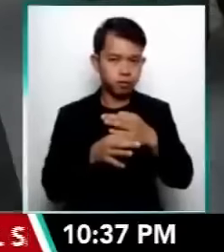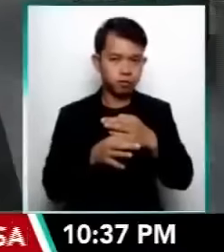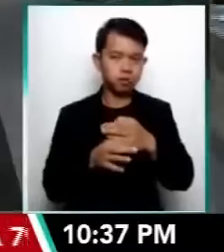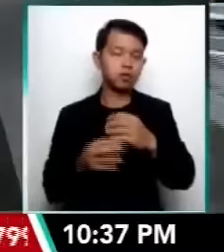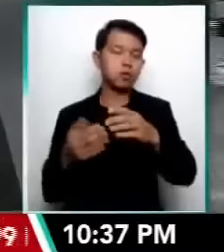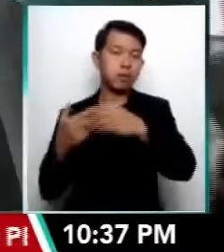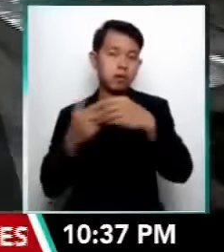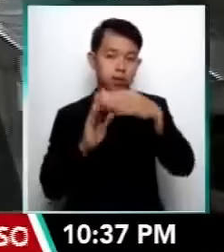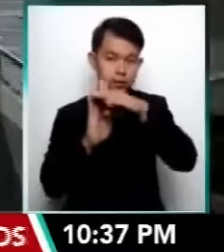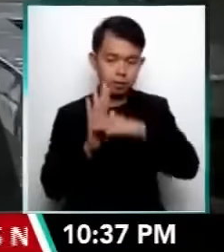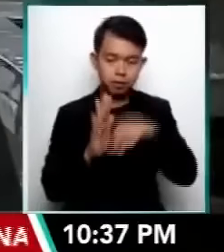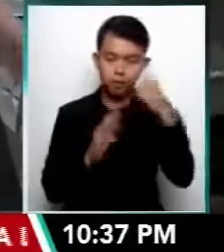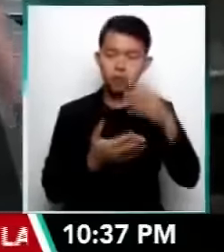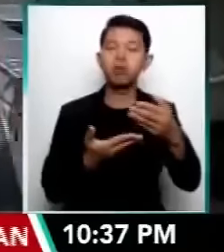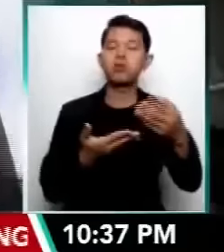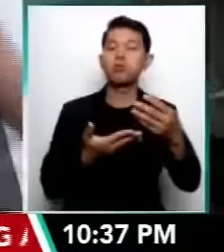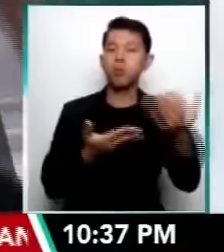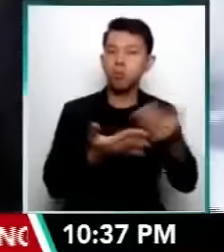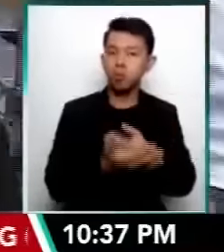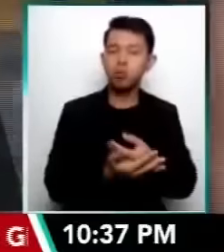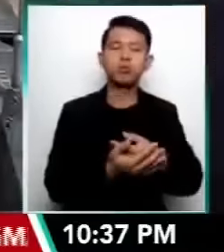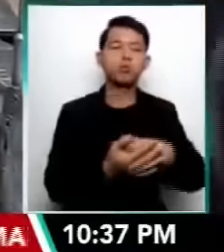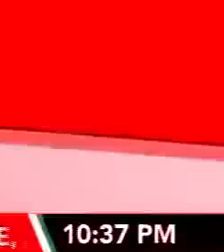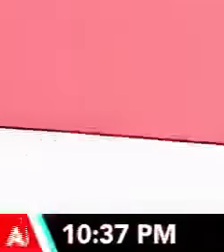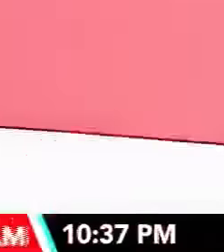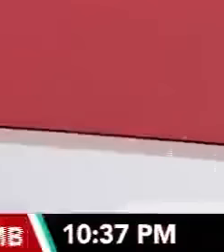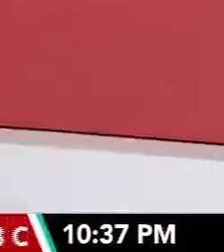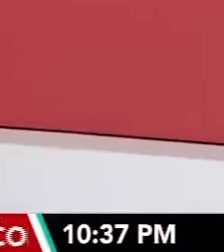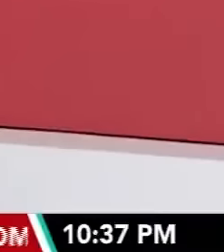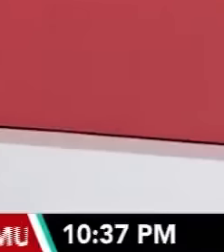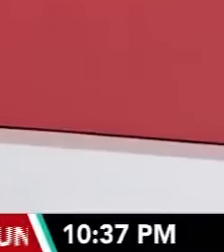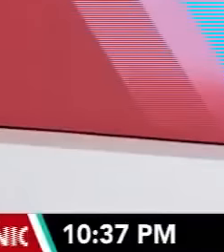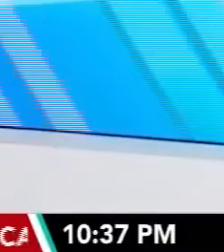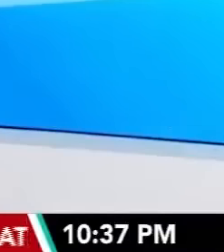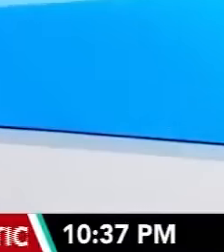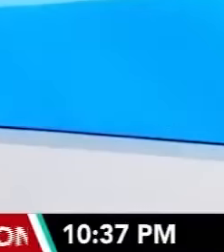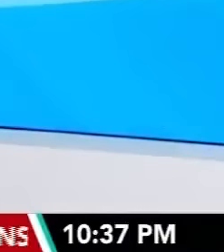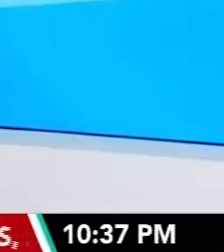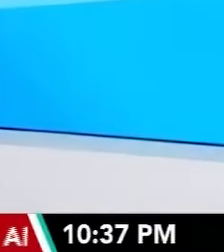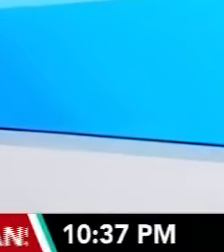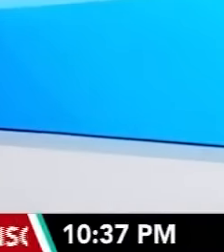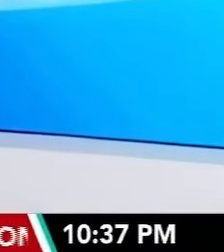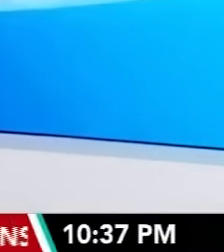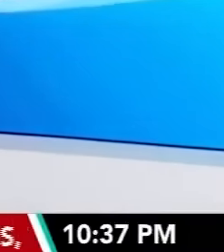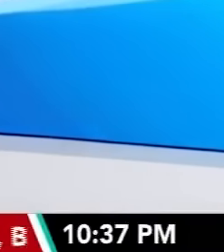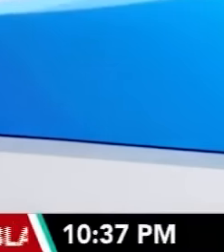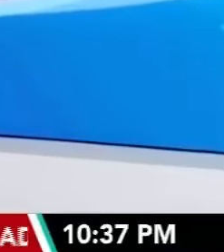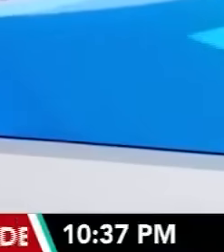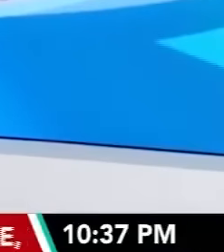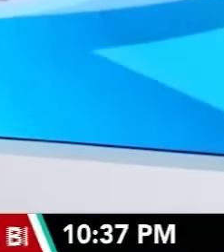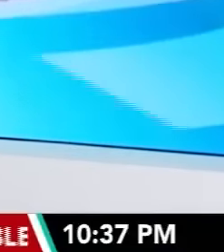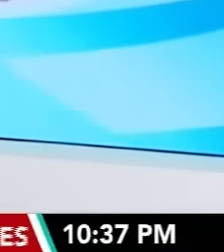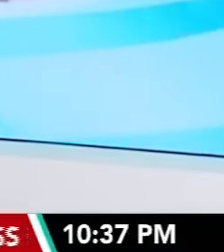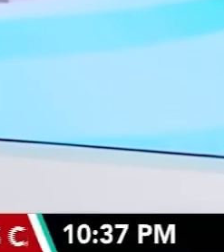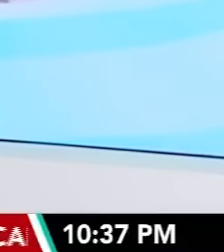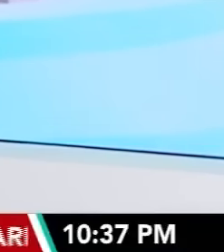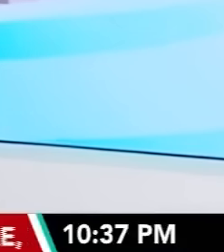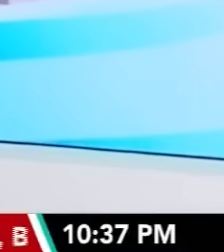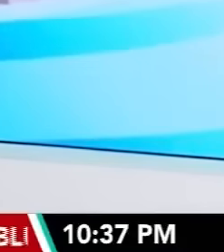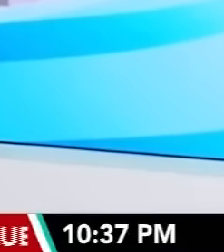sa kapakanan ng mga jeepney driver at operators. Kung kailan madalas ang traffic ngayong Christmas rush, nag-anunsyo